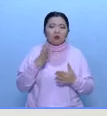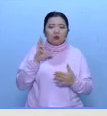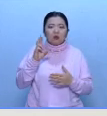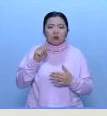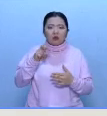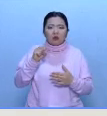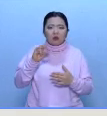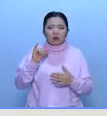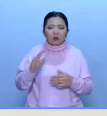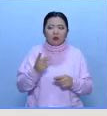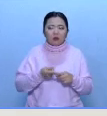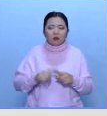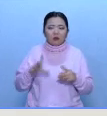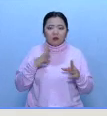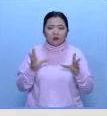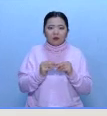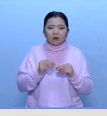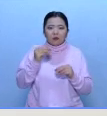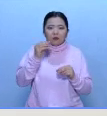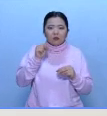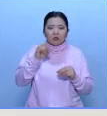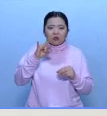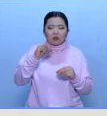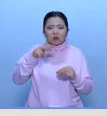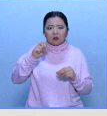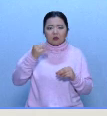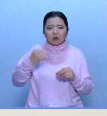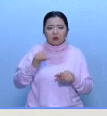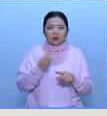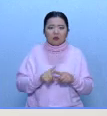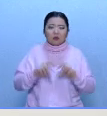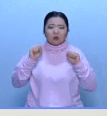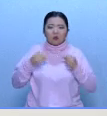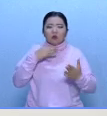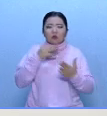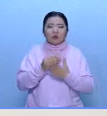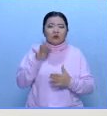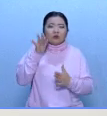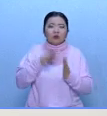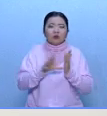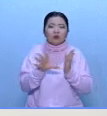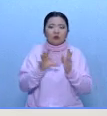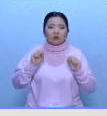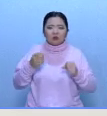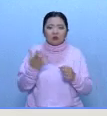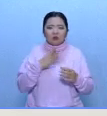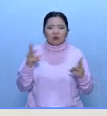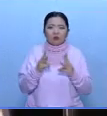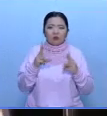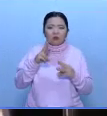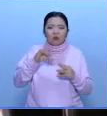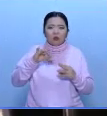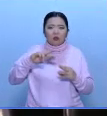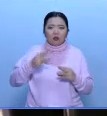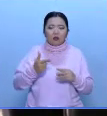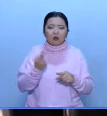үнемі назарда. Бақылау нақты бірнеше ластаушы заттар бойынша жүргізіледі. Олар көміртек оксиді, сероводород, шаң.